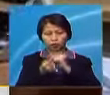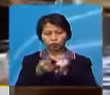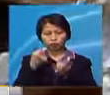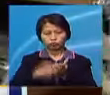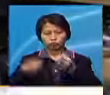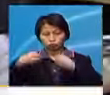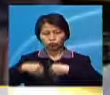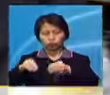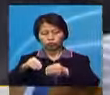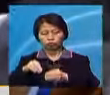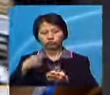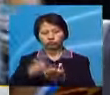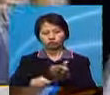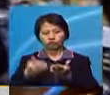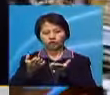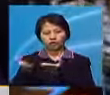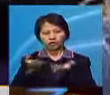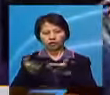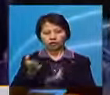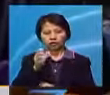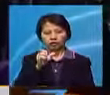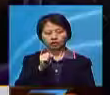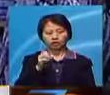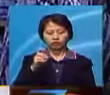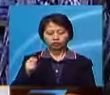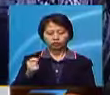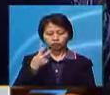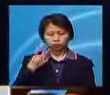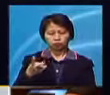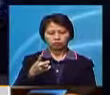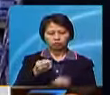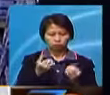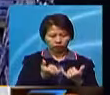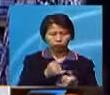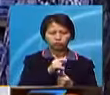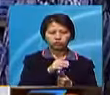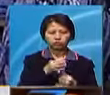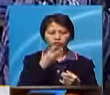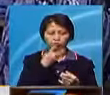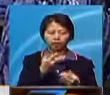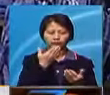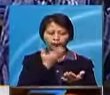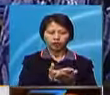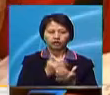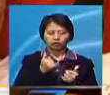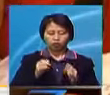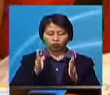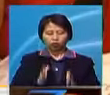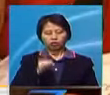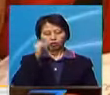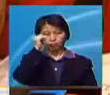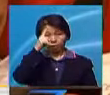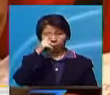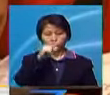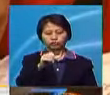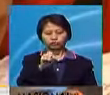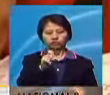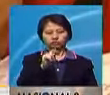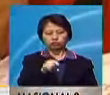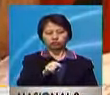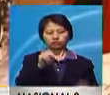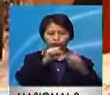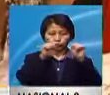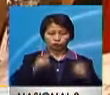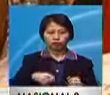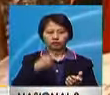cukai jualan dan perkhidmatan SST juga dilihat semakin baik. Pengguna kini mula memahami bahawa GST merupakan